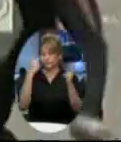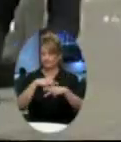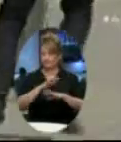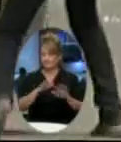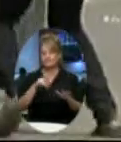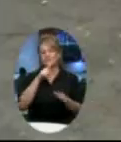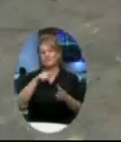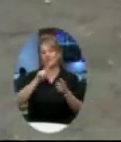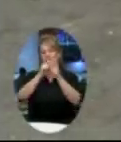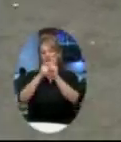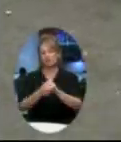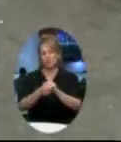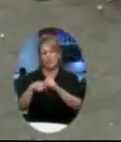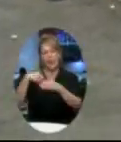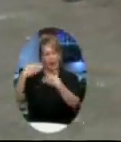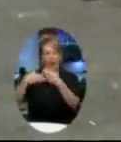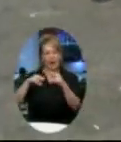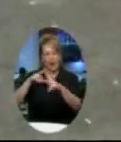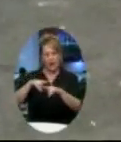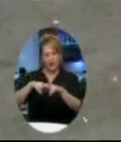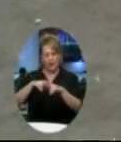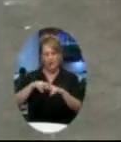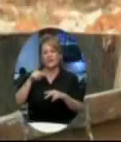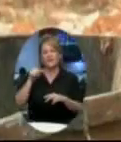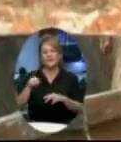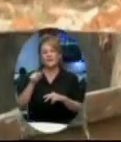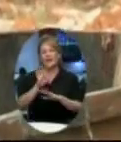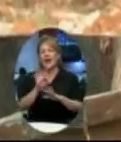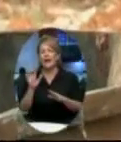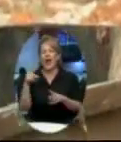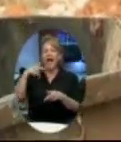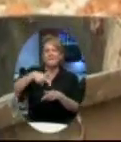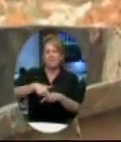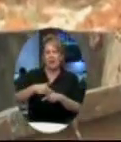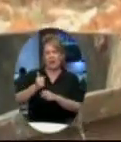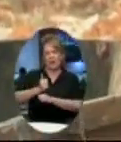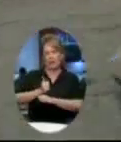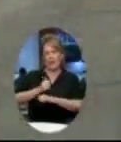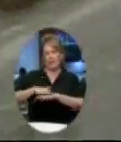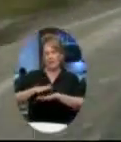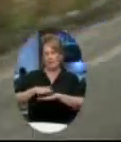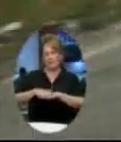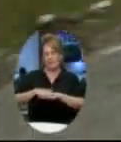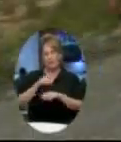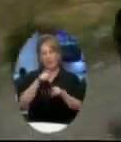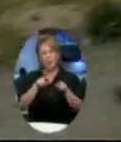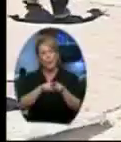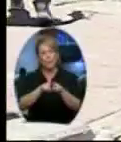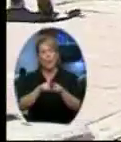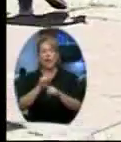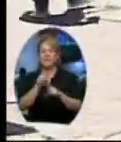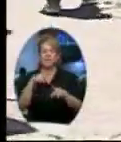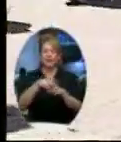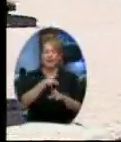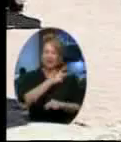ישונה בהמשך כך שהאיסור יוטל על הפרעה לחייל בעת מילוי תפקידו, בדומה לחוק האוסר הפרעה